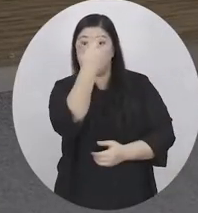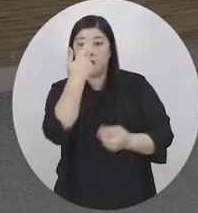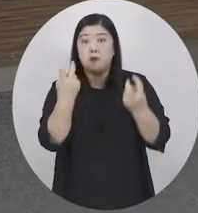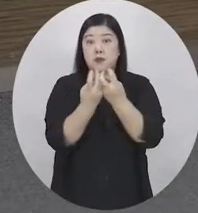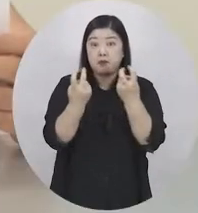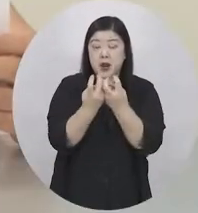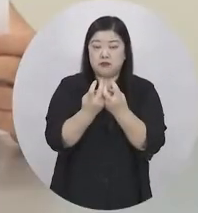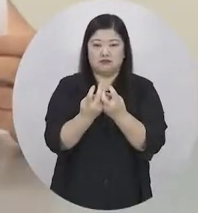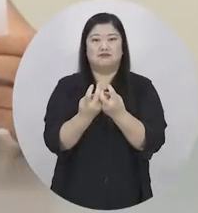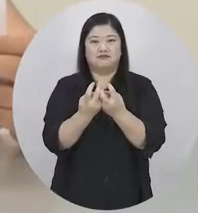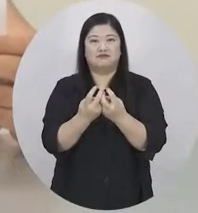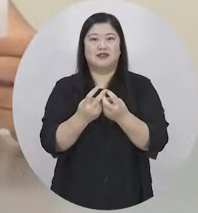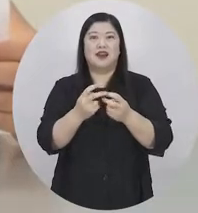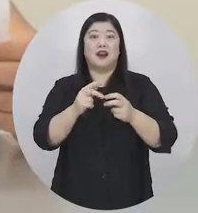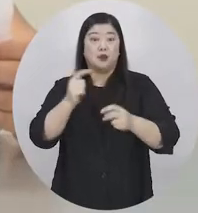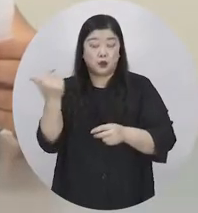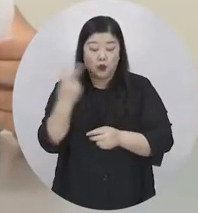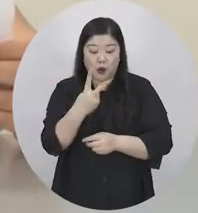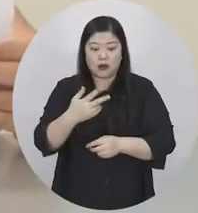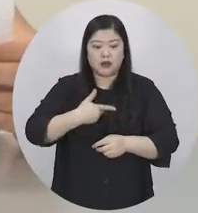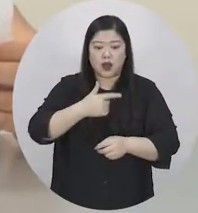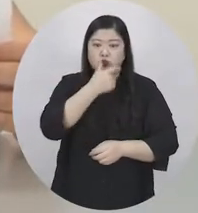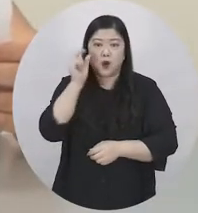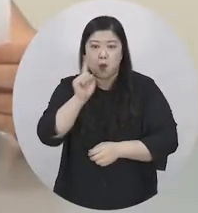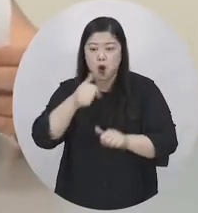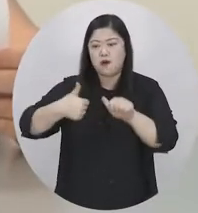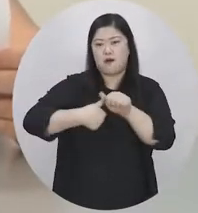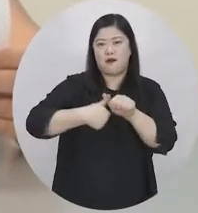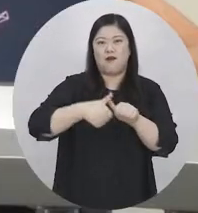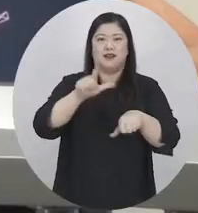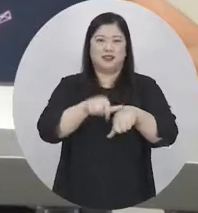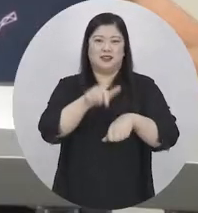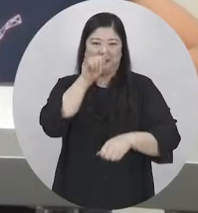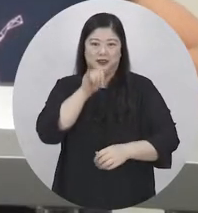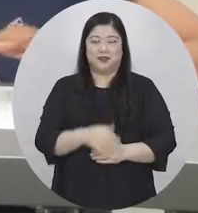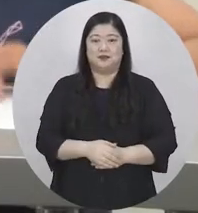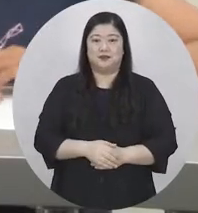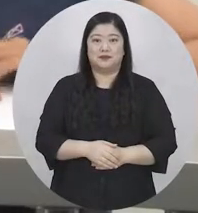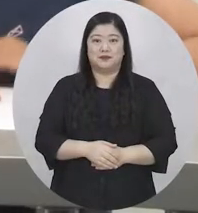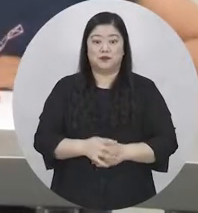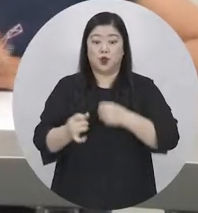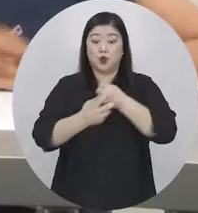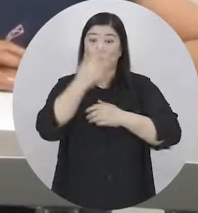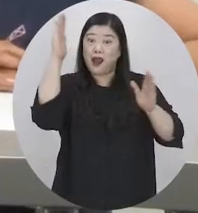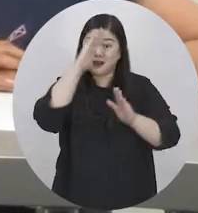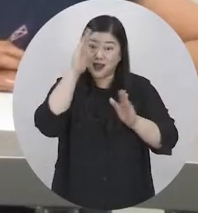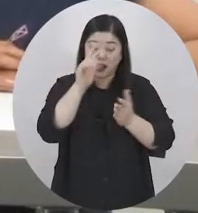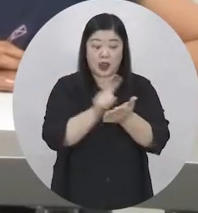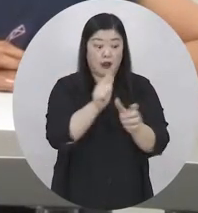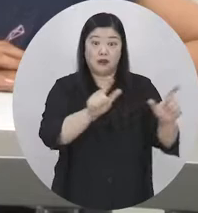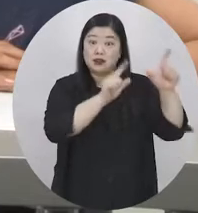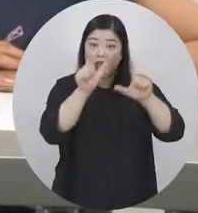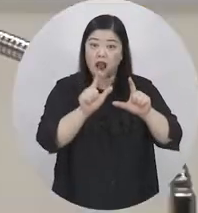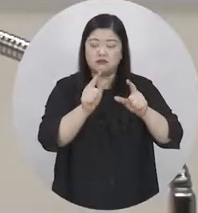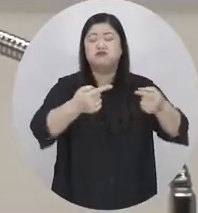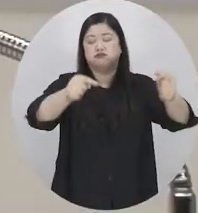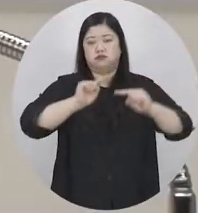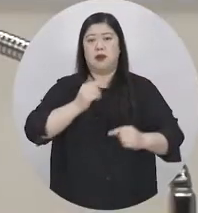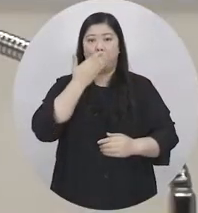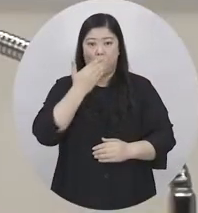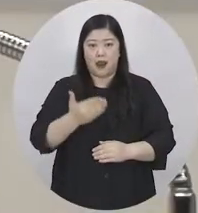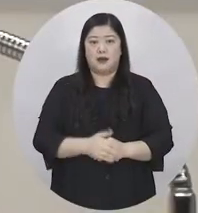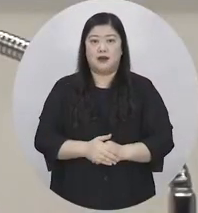등을 진행해보며 다양한 피드백을 들을 수 있는 시간을 갖습니다. 강좌는 지역 내 초등학생이면 누구나 참여할 수